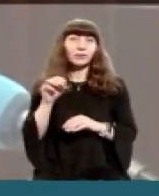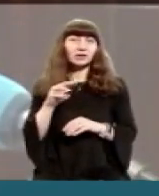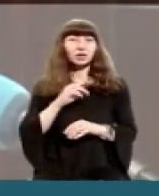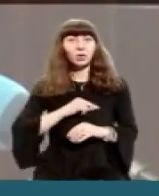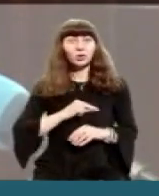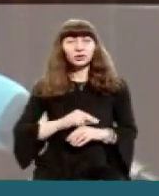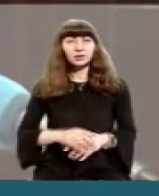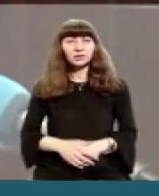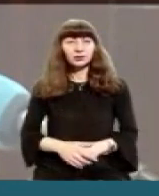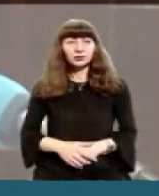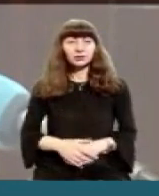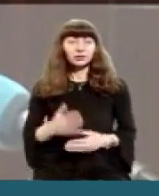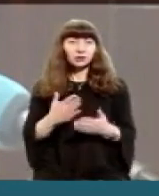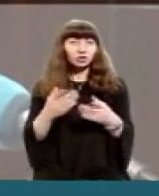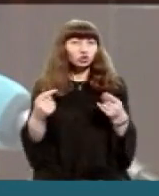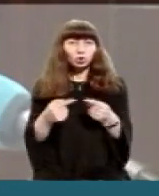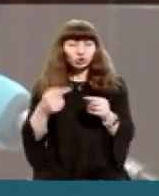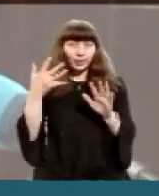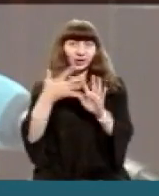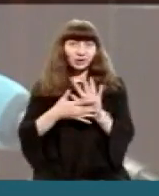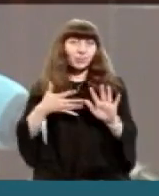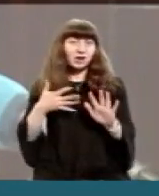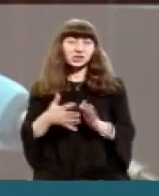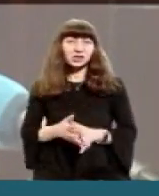работает, имеет четкое представление.